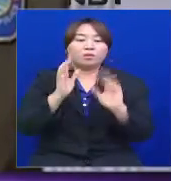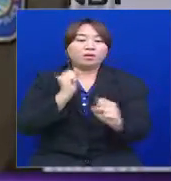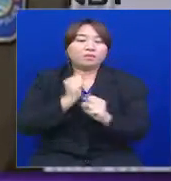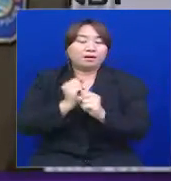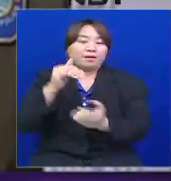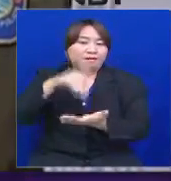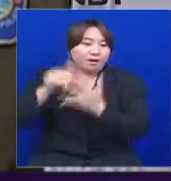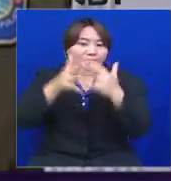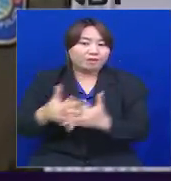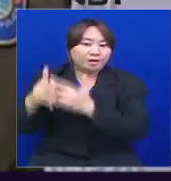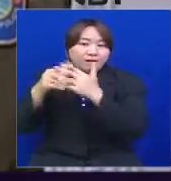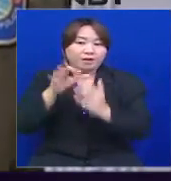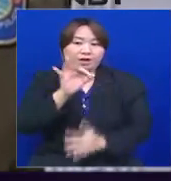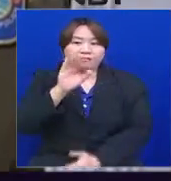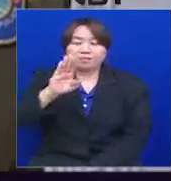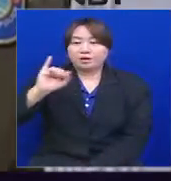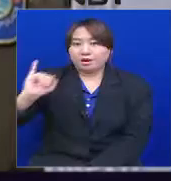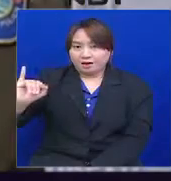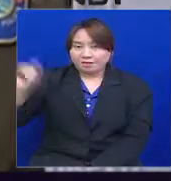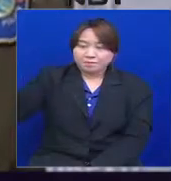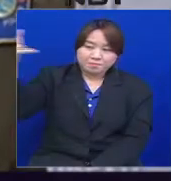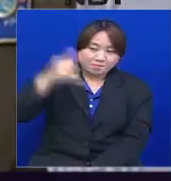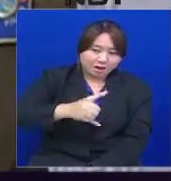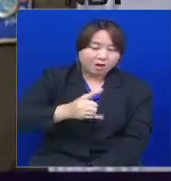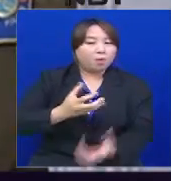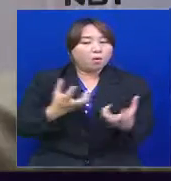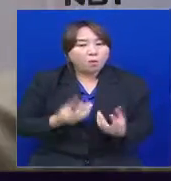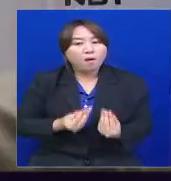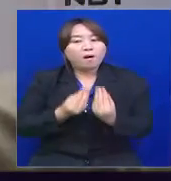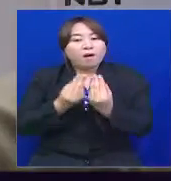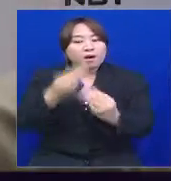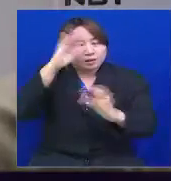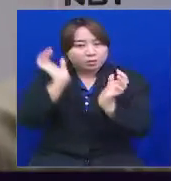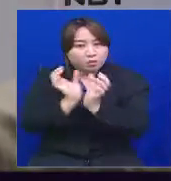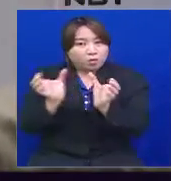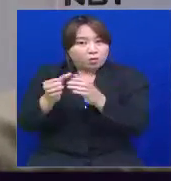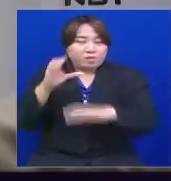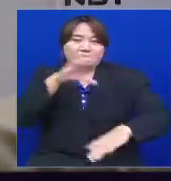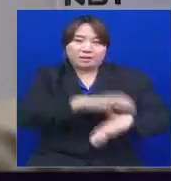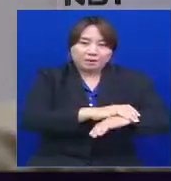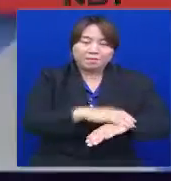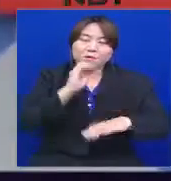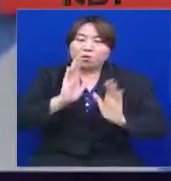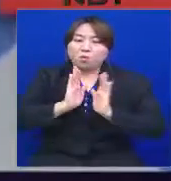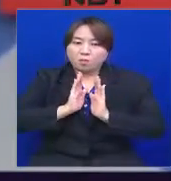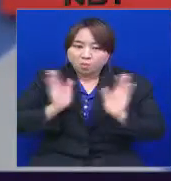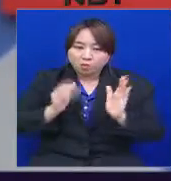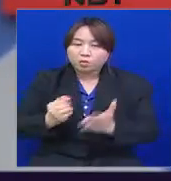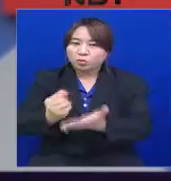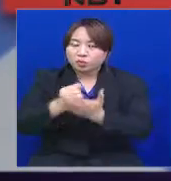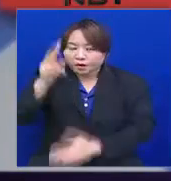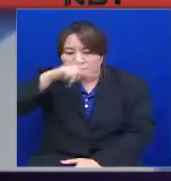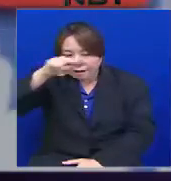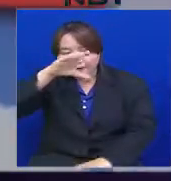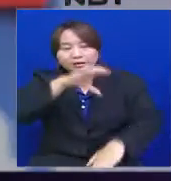กลางสหรัฐอเมริกาหรือ fbiได้เดินทางมามอบของที่ระลึกให้กับตำรวจชุดจับกุมเพื่อแสดงความขอบคุณที่สามารถติดตามตัวผู้